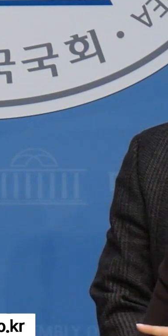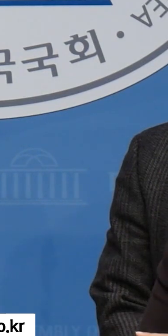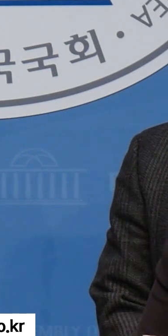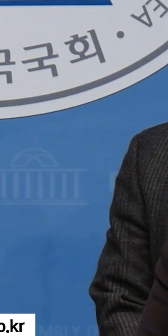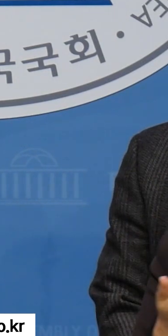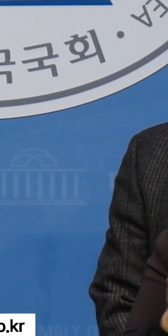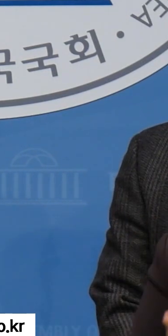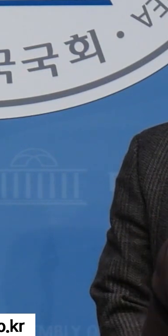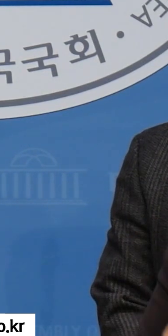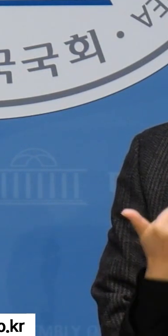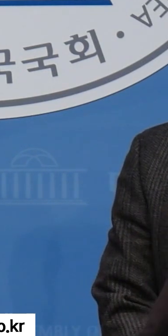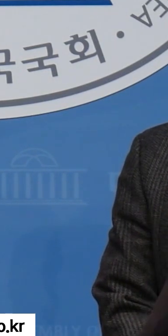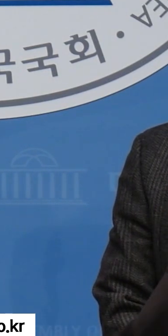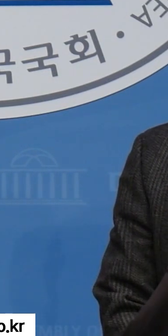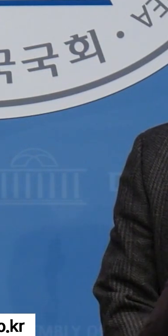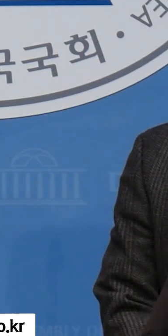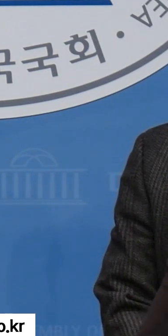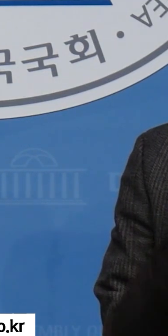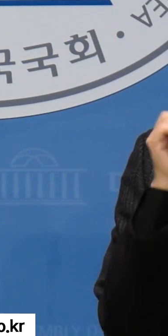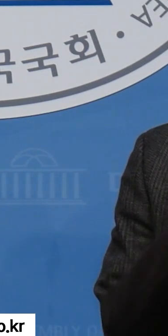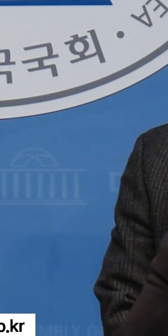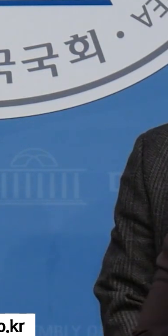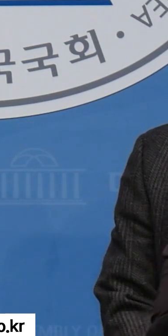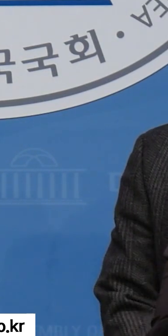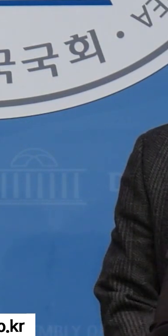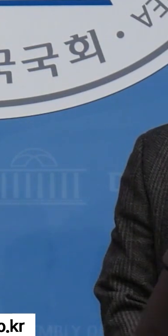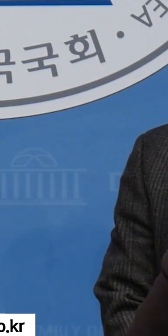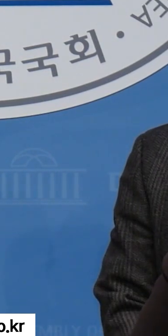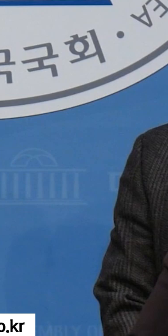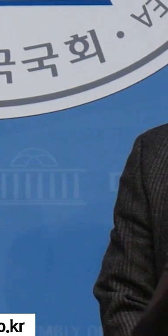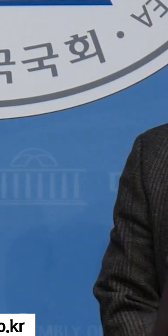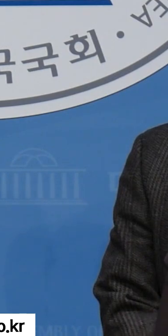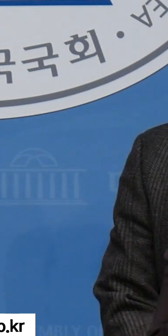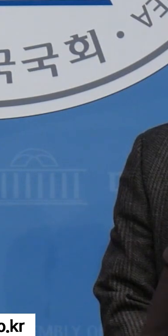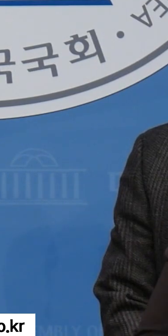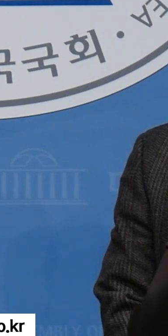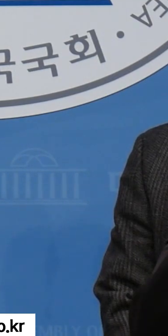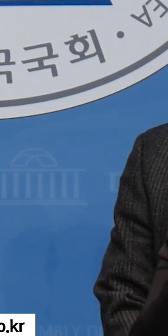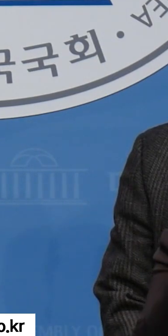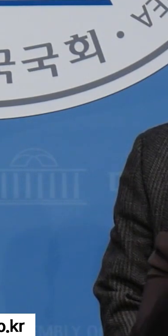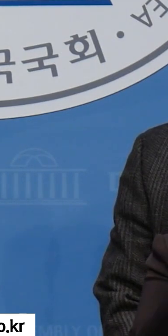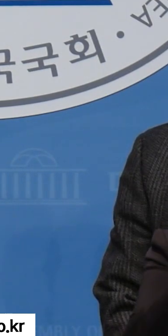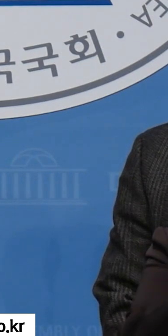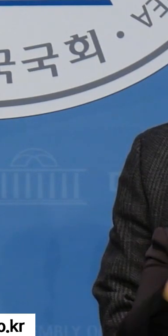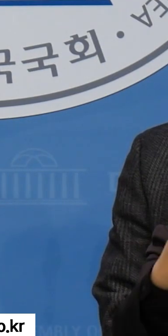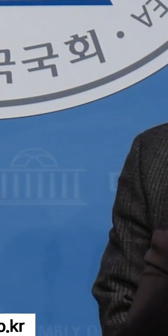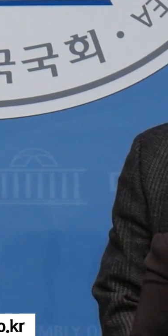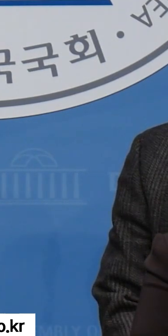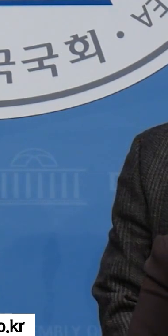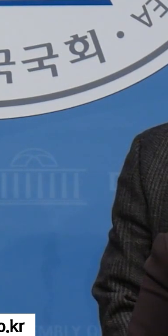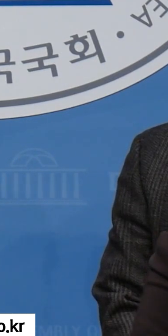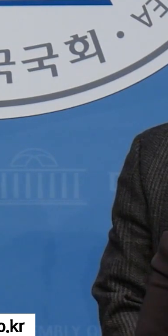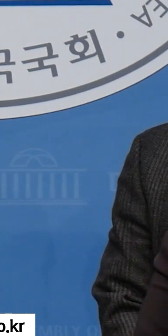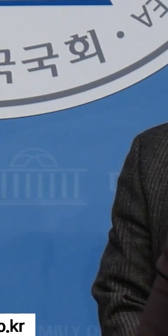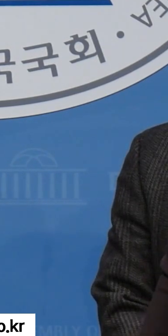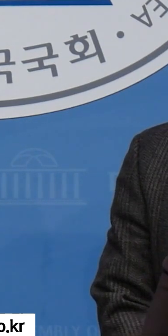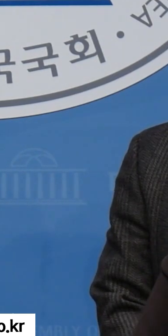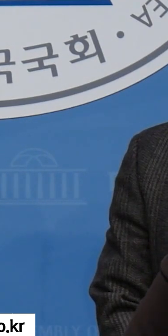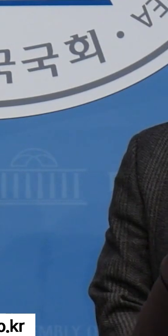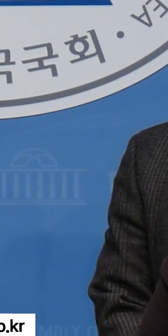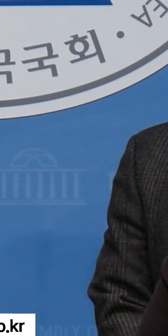사회적 논의도 없이 제기된 것입니다. 오세훈 시장도 이 점에 대해서 보다 분명한 입장을 밝혀야 할